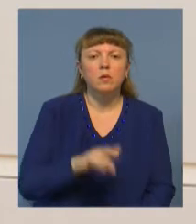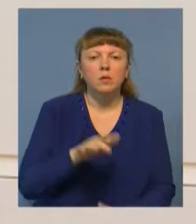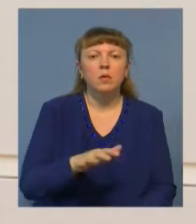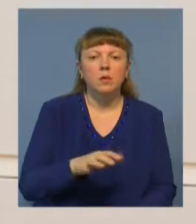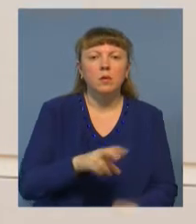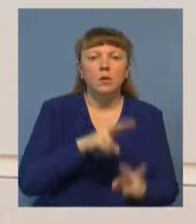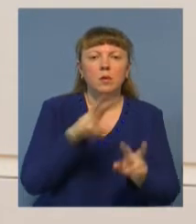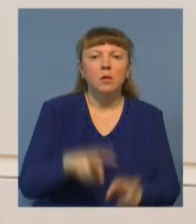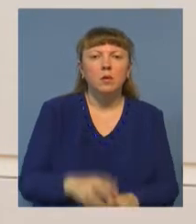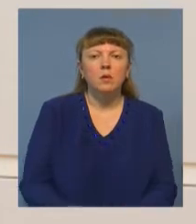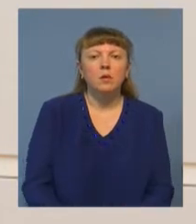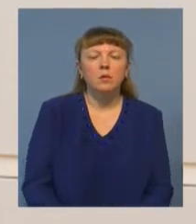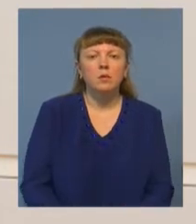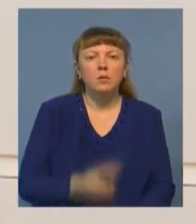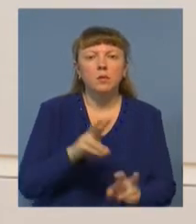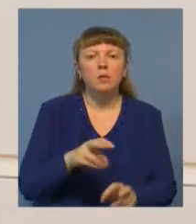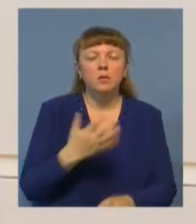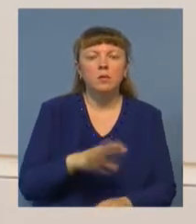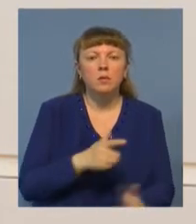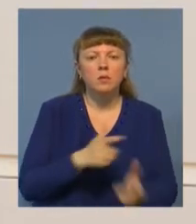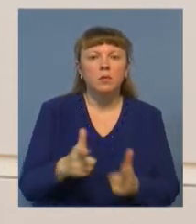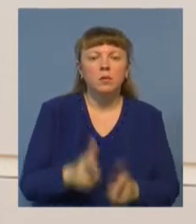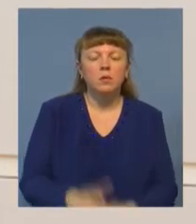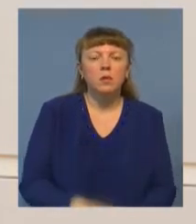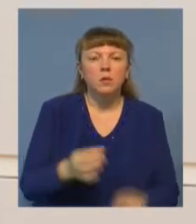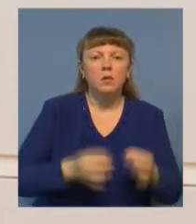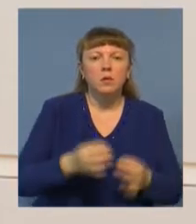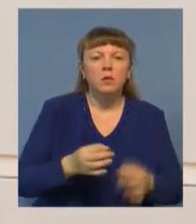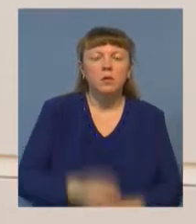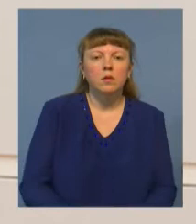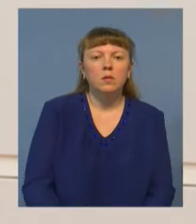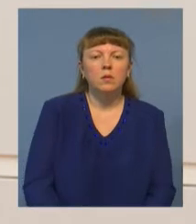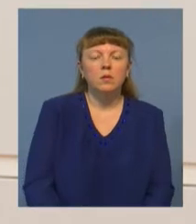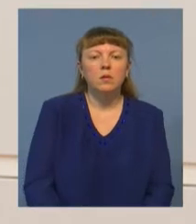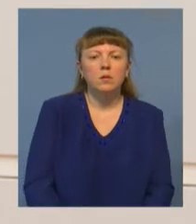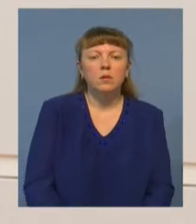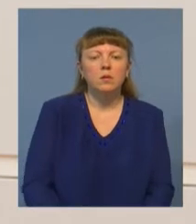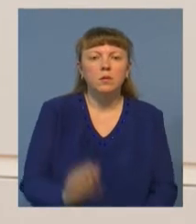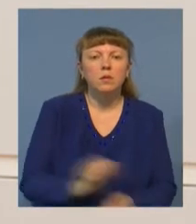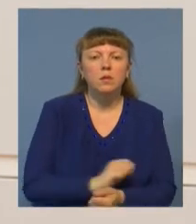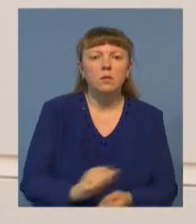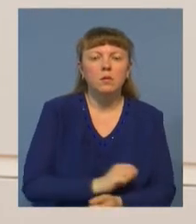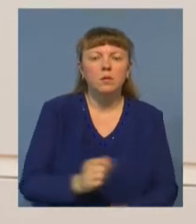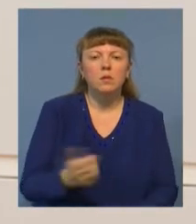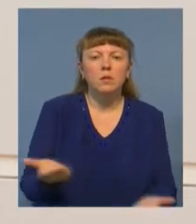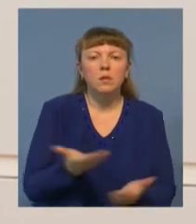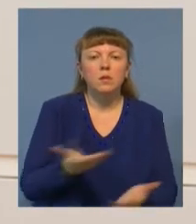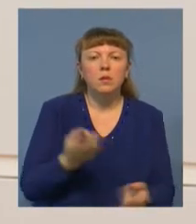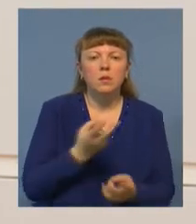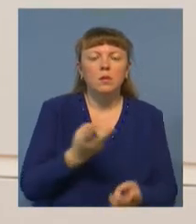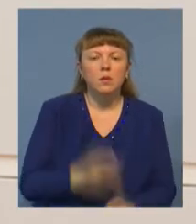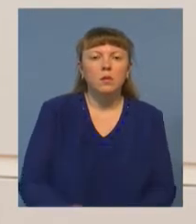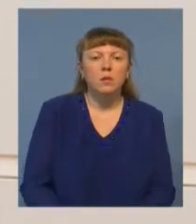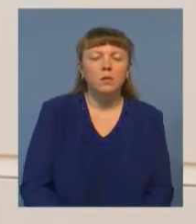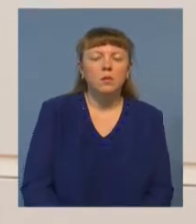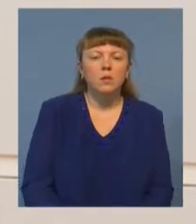разбирательству, при проведении подготовки, суд устанавливает документы, какие необходимо донести.